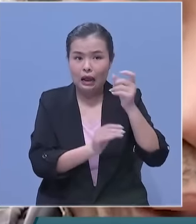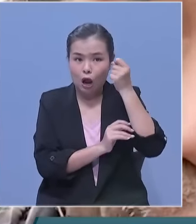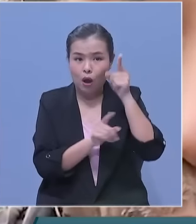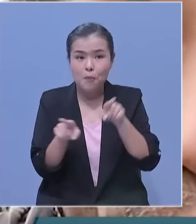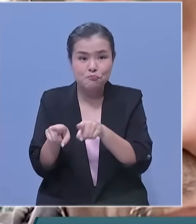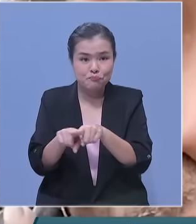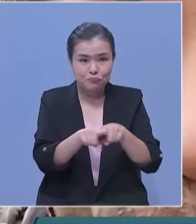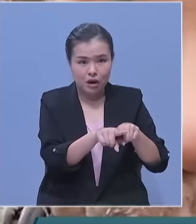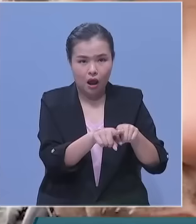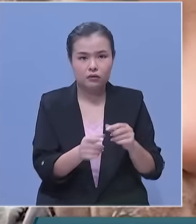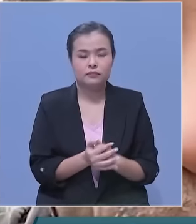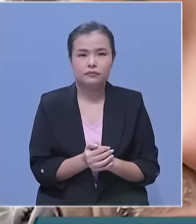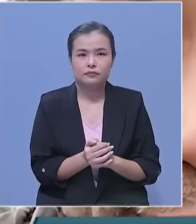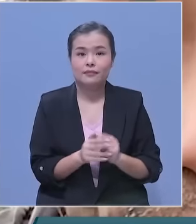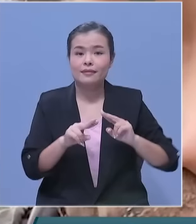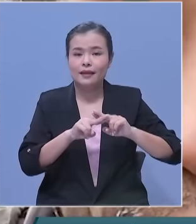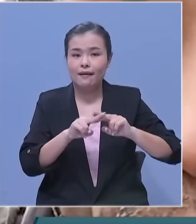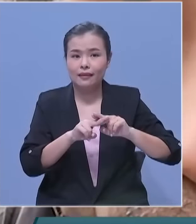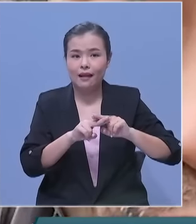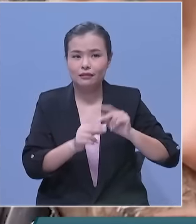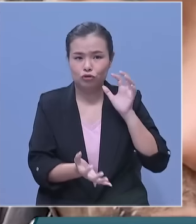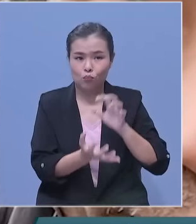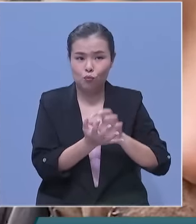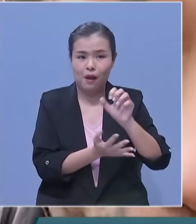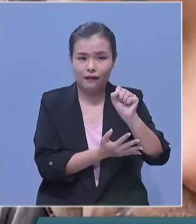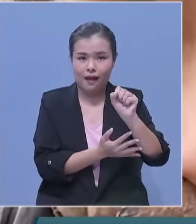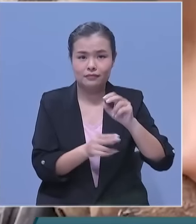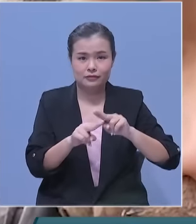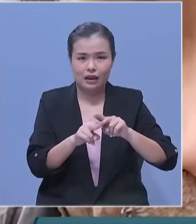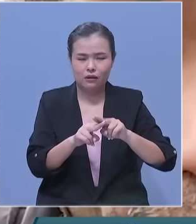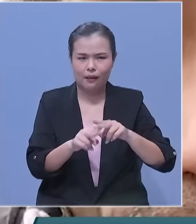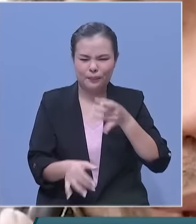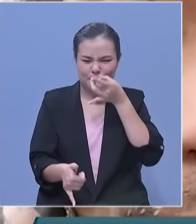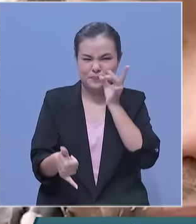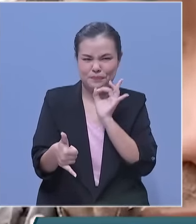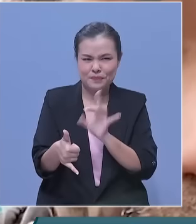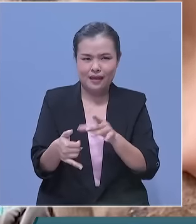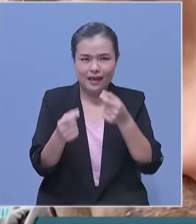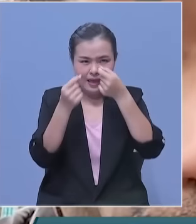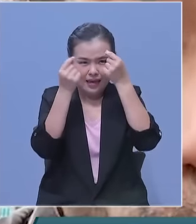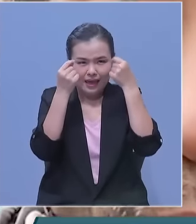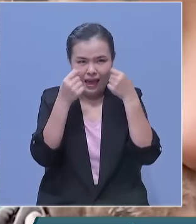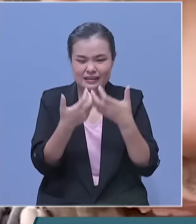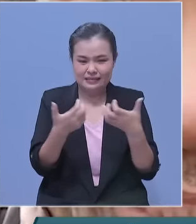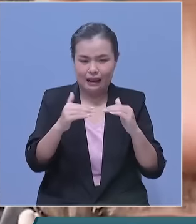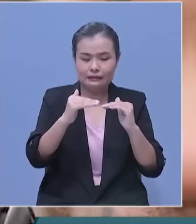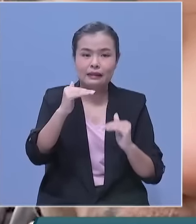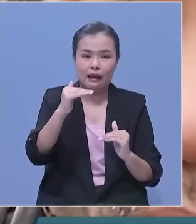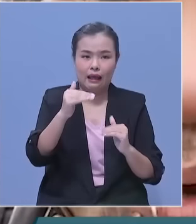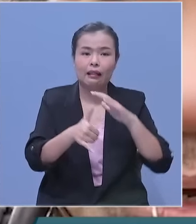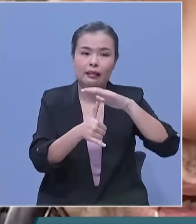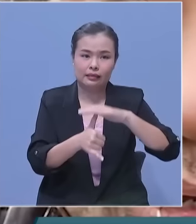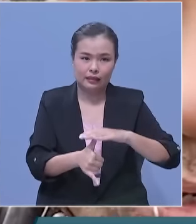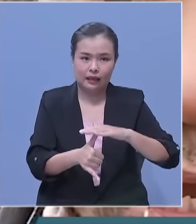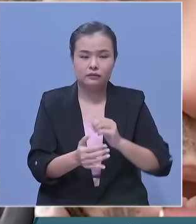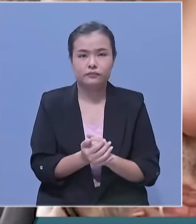งกันแล้วก็มีการติดแฮชแท็กที่นี่สมุทรปราการแฮชแท็กบูลลี่คนมีลายแฮชแท็กแบ่งแยกแล้วก็ด้อยค่า